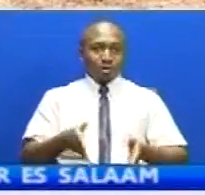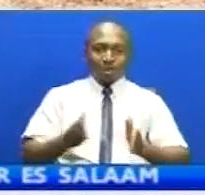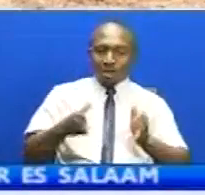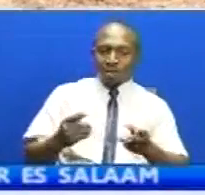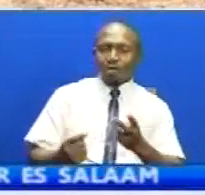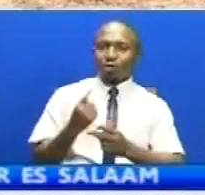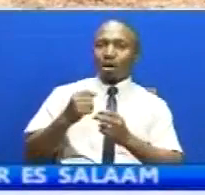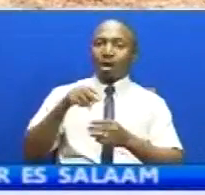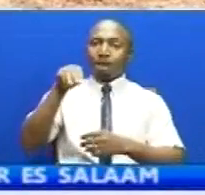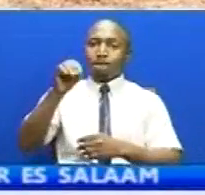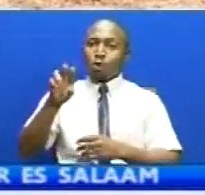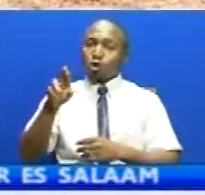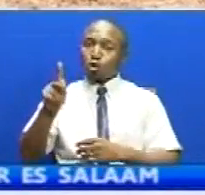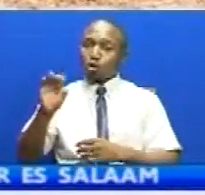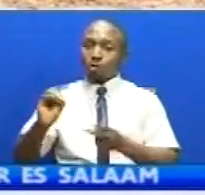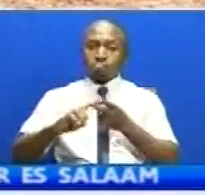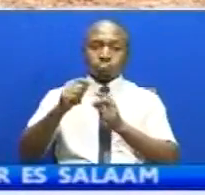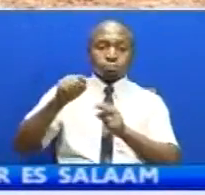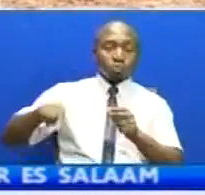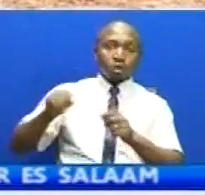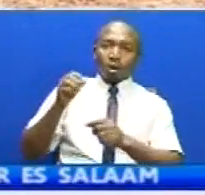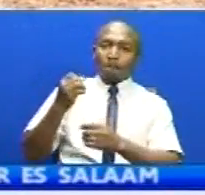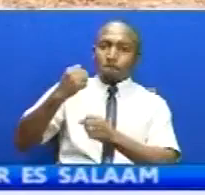kutoka Moroko hadi Mwenge unatarajiwa kukamilika